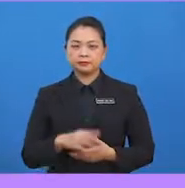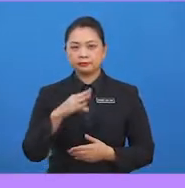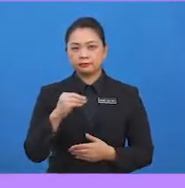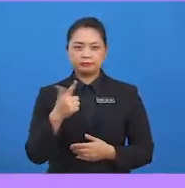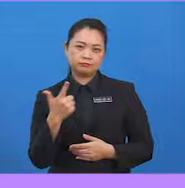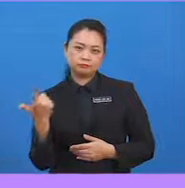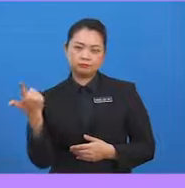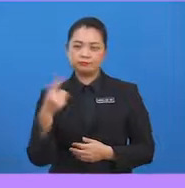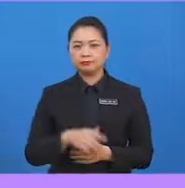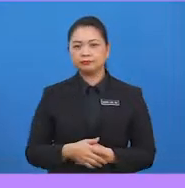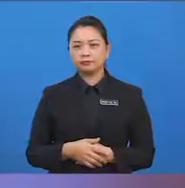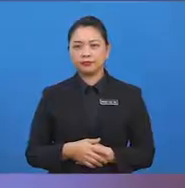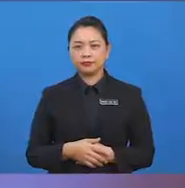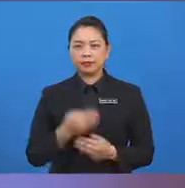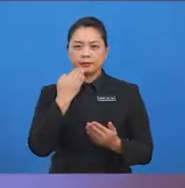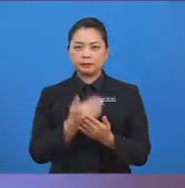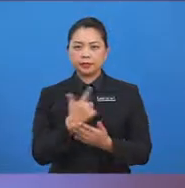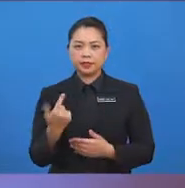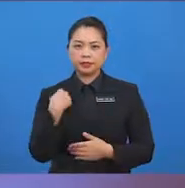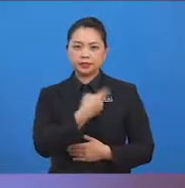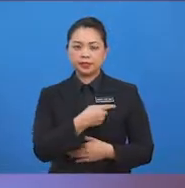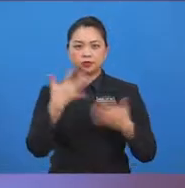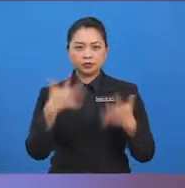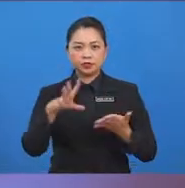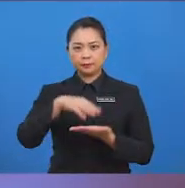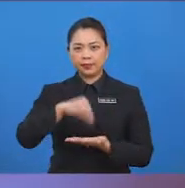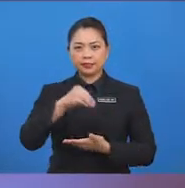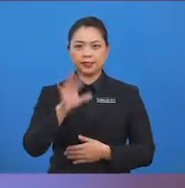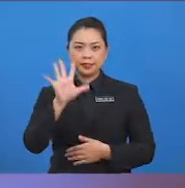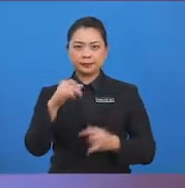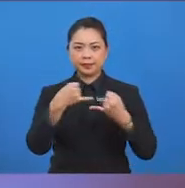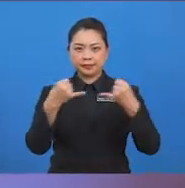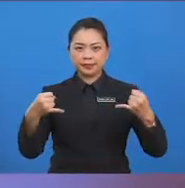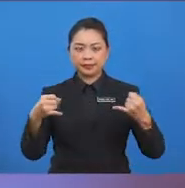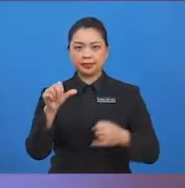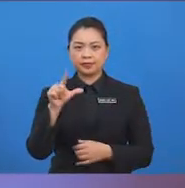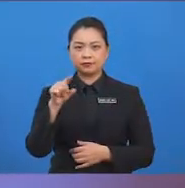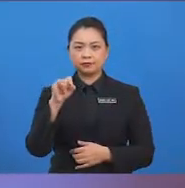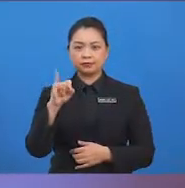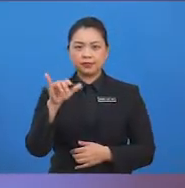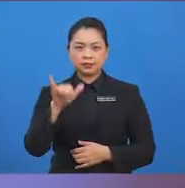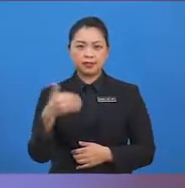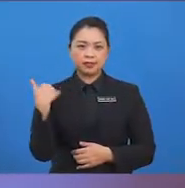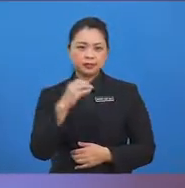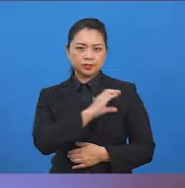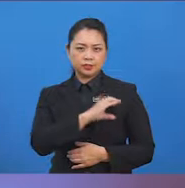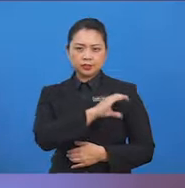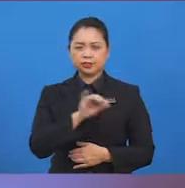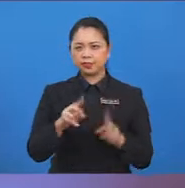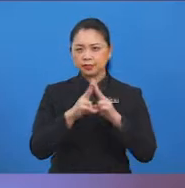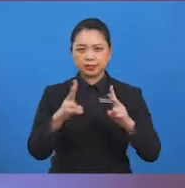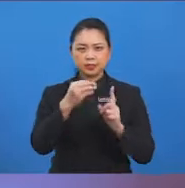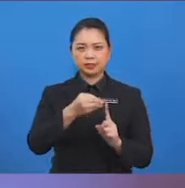dan sebagainya. Baiklah, kita sudah belajar 5 jenis aloi yang mempunyai ciri-ciri yang